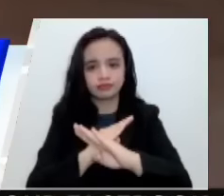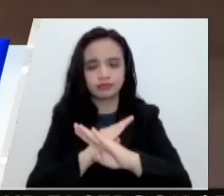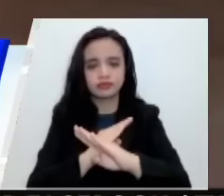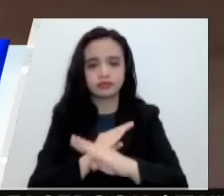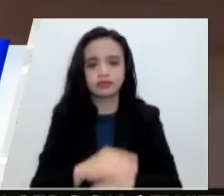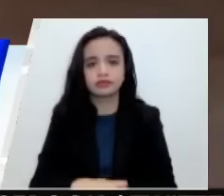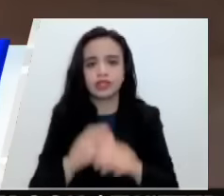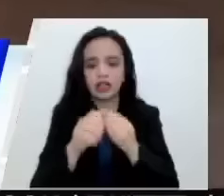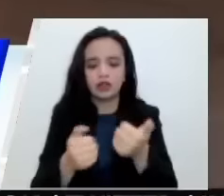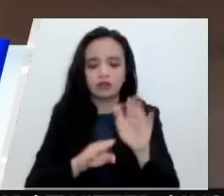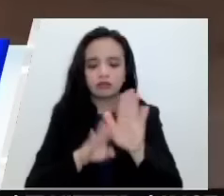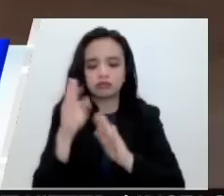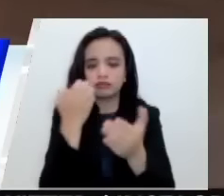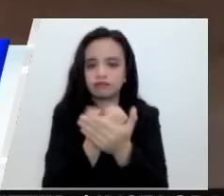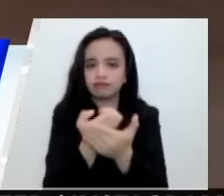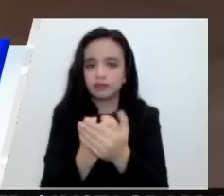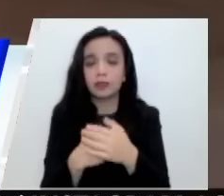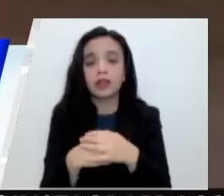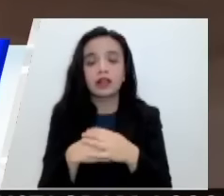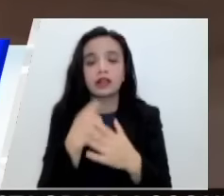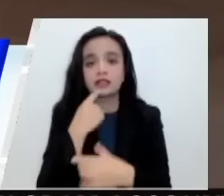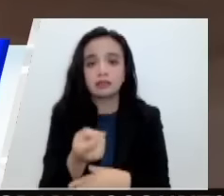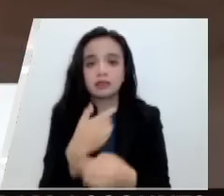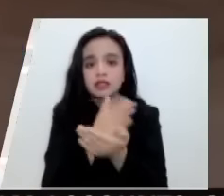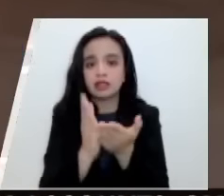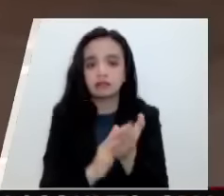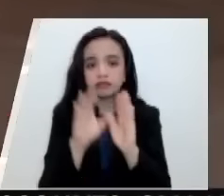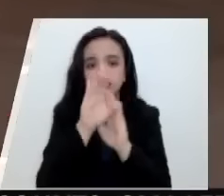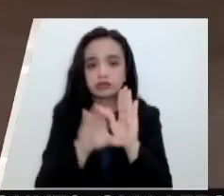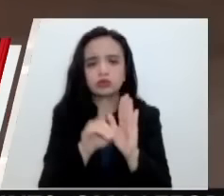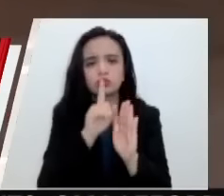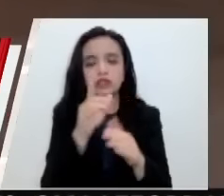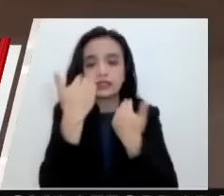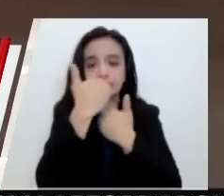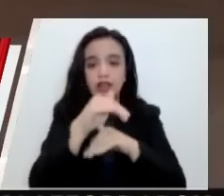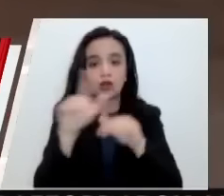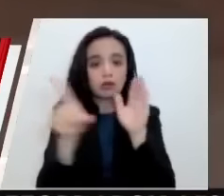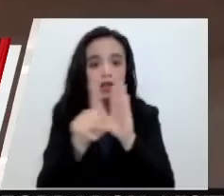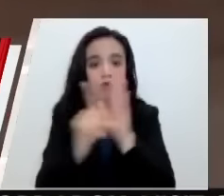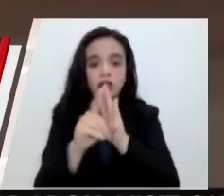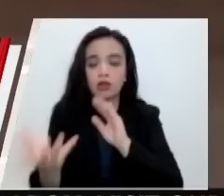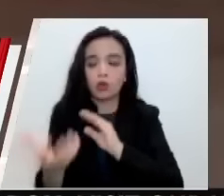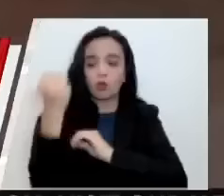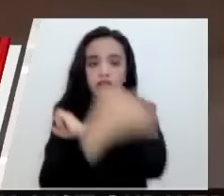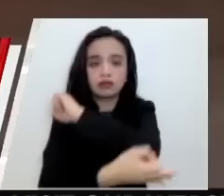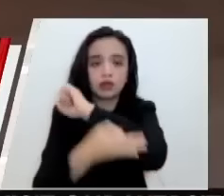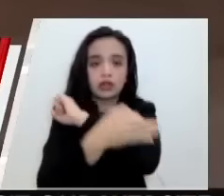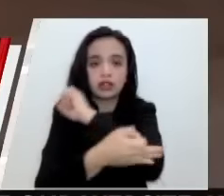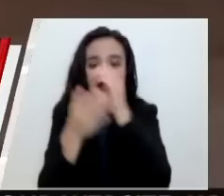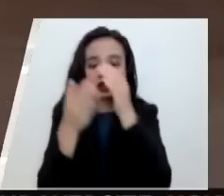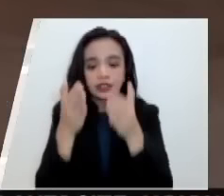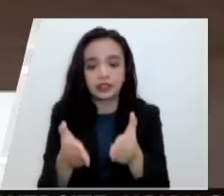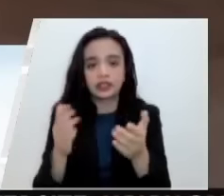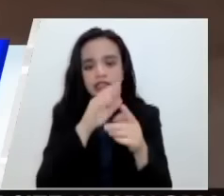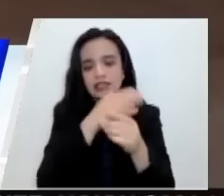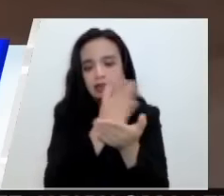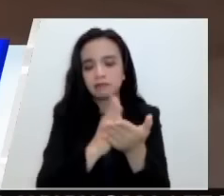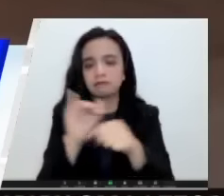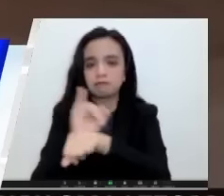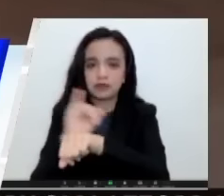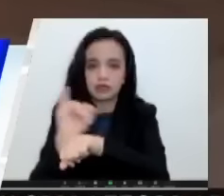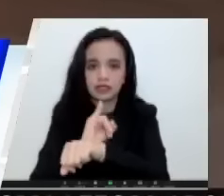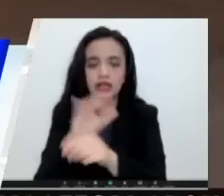ilang provision sa konstitusyon na naglilimita o nagbabawal sa foreign ownership sa ilang industriya. Ito ang nais tugunan ng Resolution of